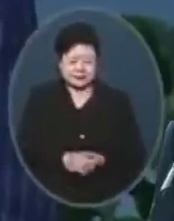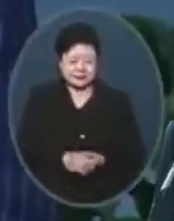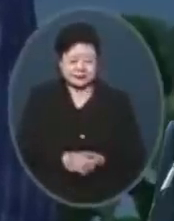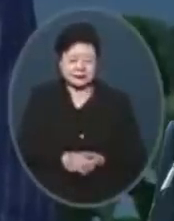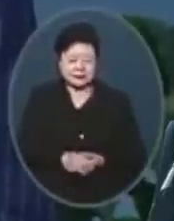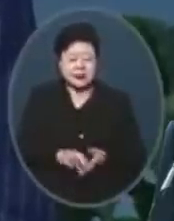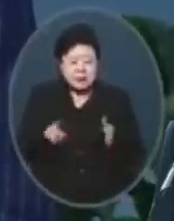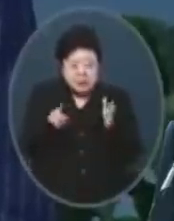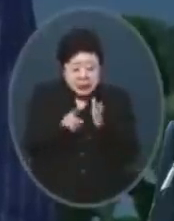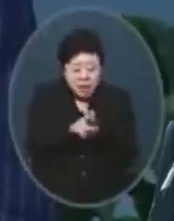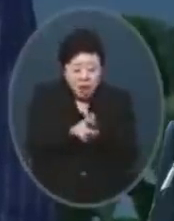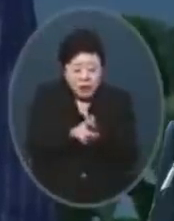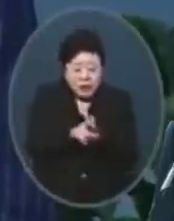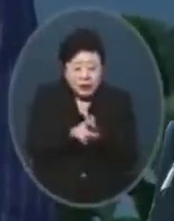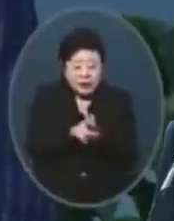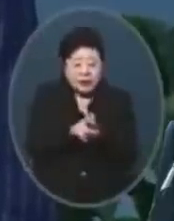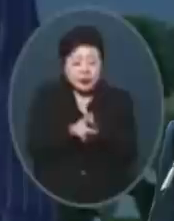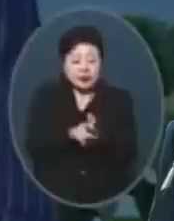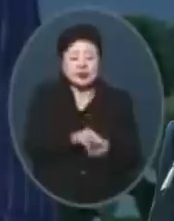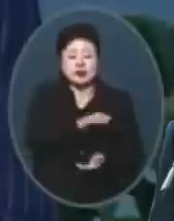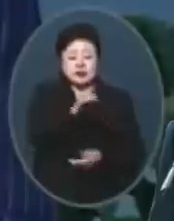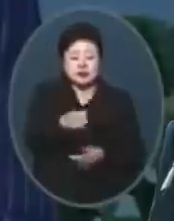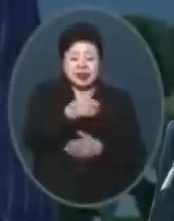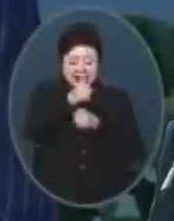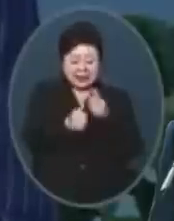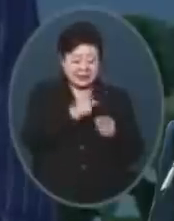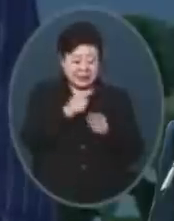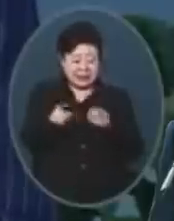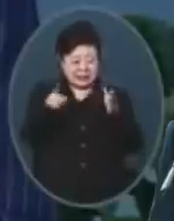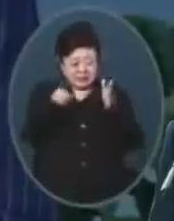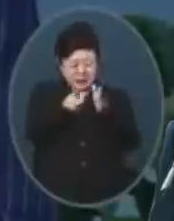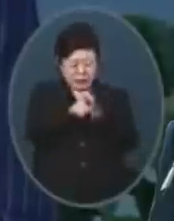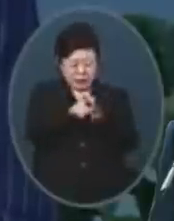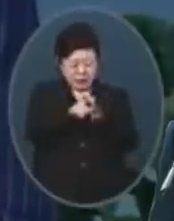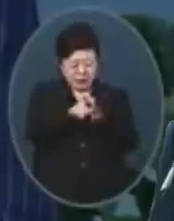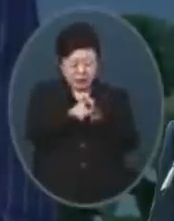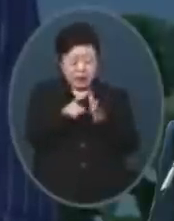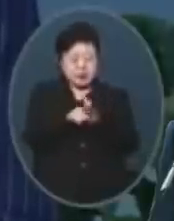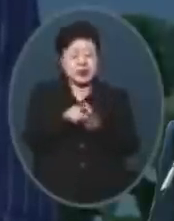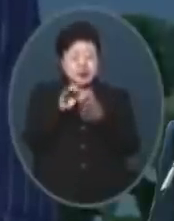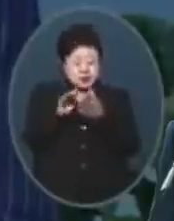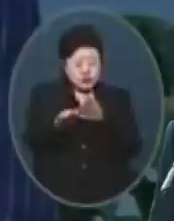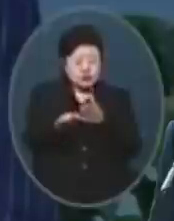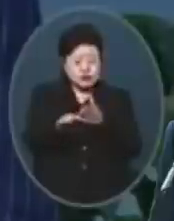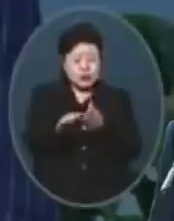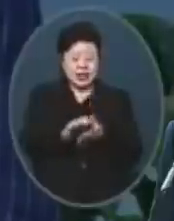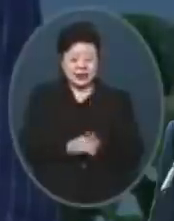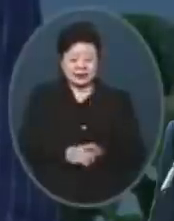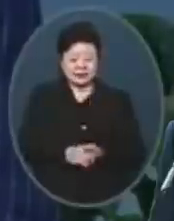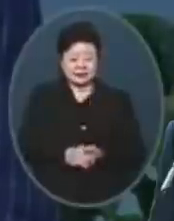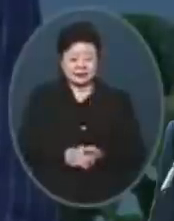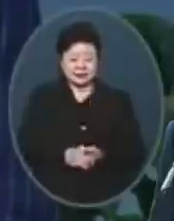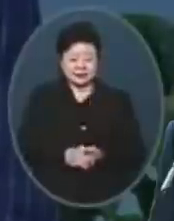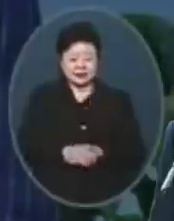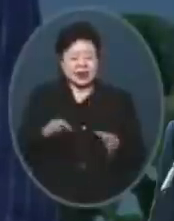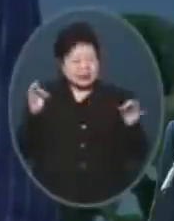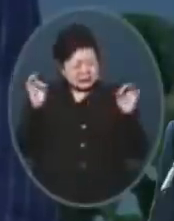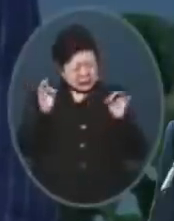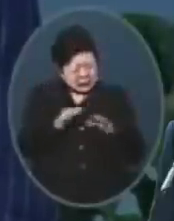믿는 것은 우리가 하나님 말씀을 믿는데 믿고 난 다음 이것이 자꾸